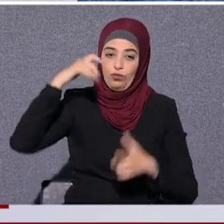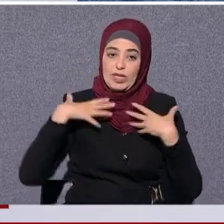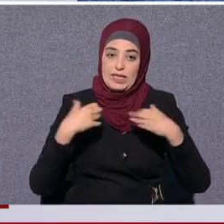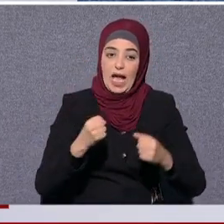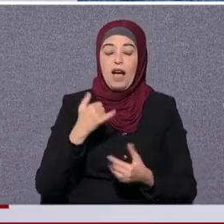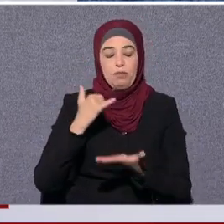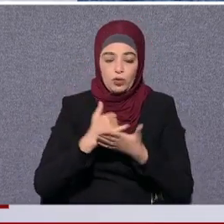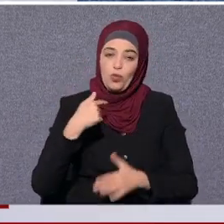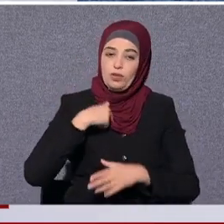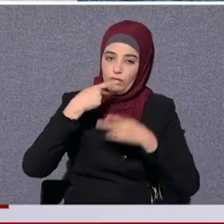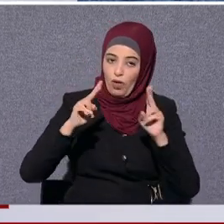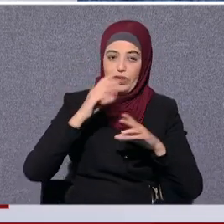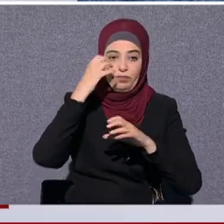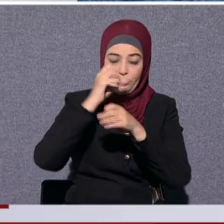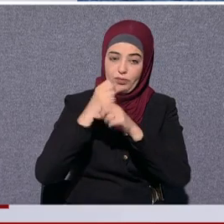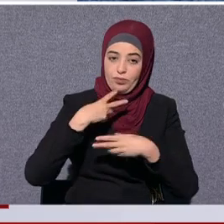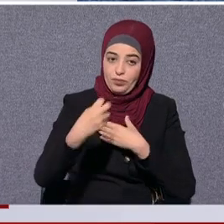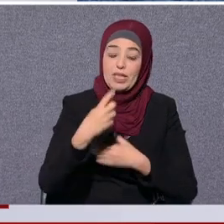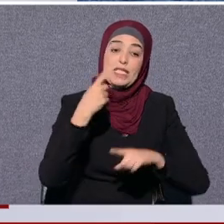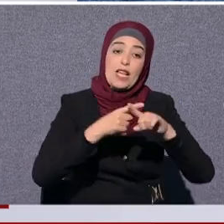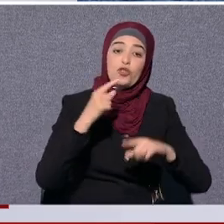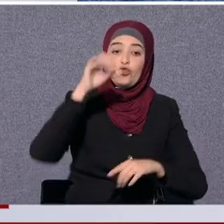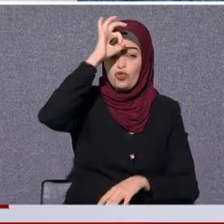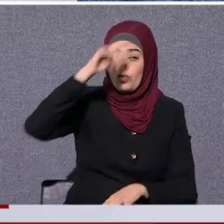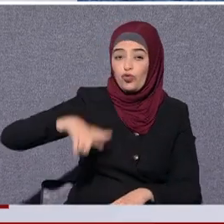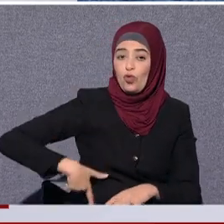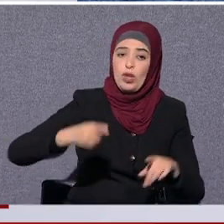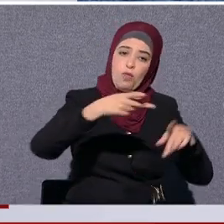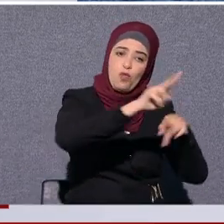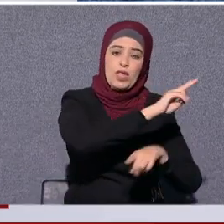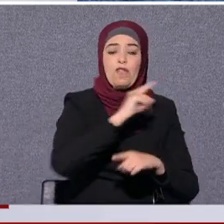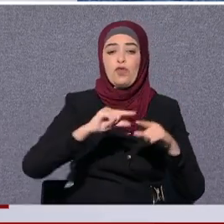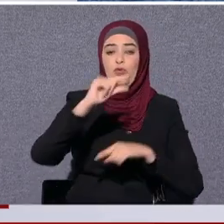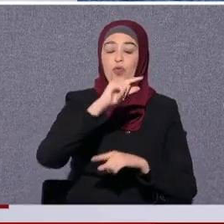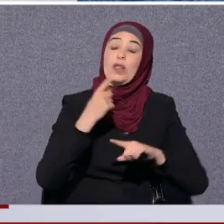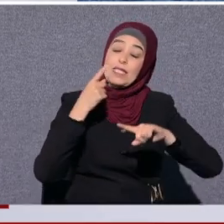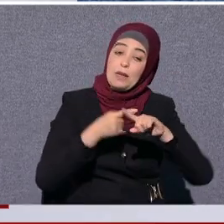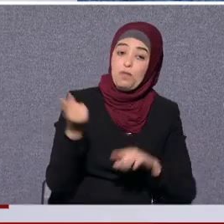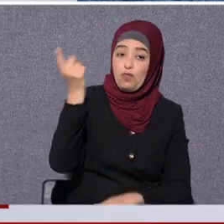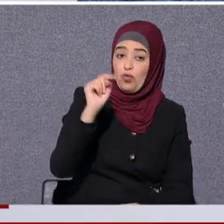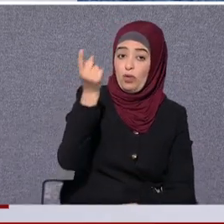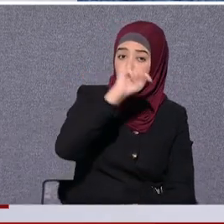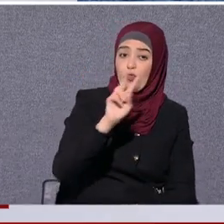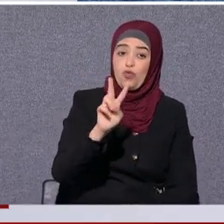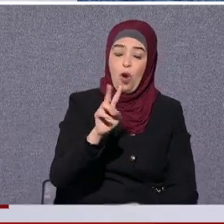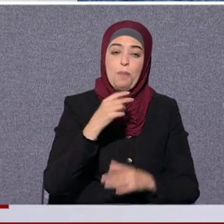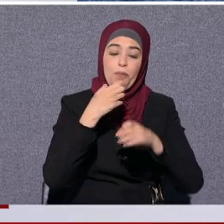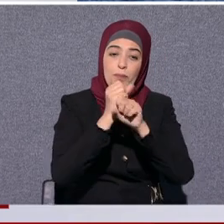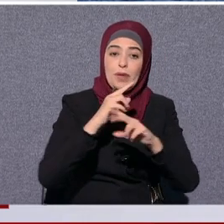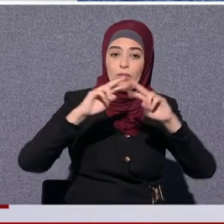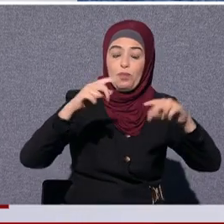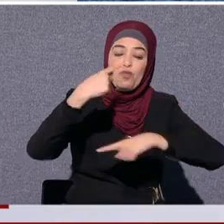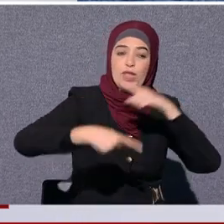عينة مني ومن الأجهزة الأمنية والكوادر الصحية. وسوف إن شاء الله كمان غدا وبعد غدا نقوم